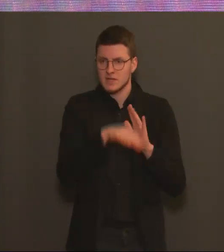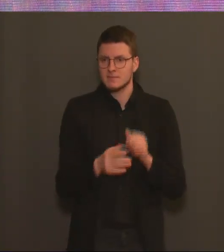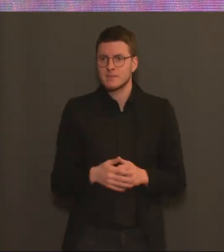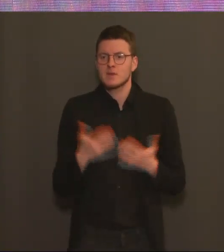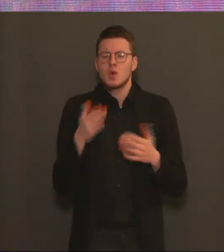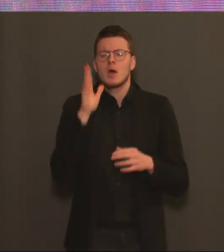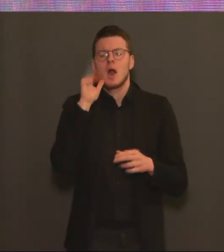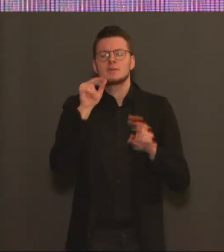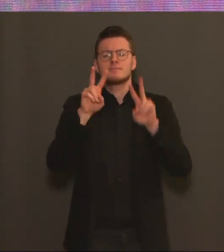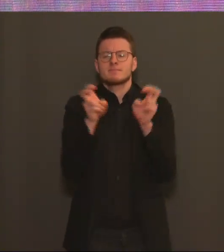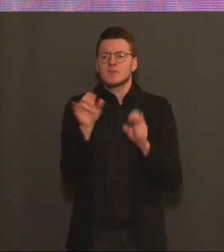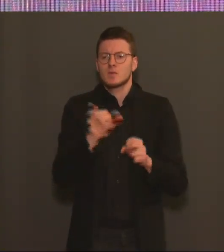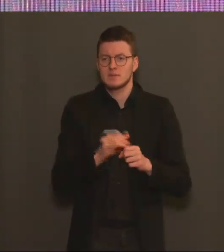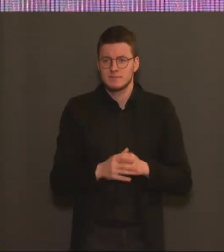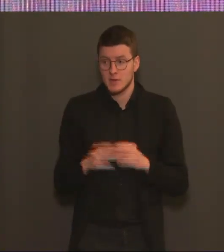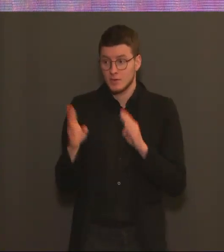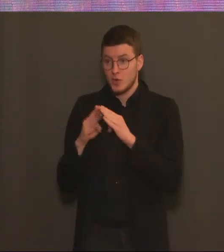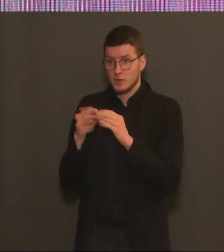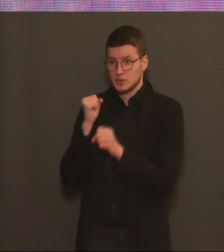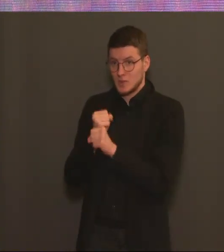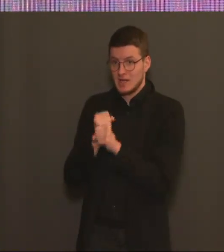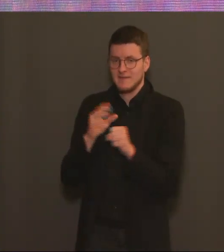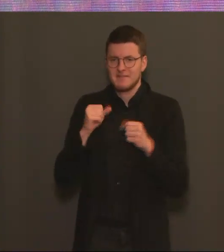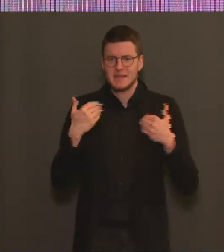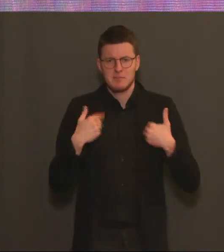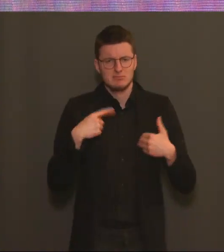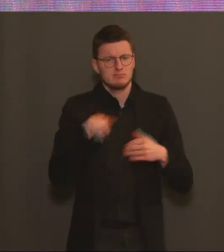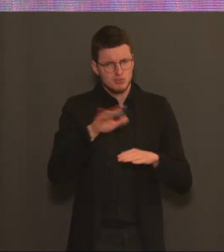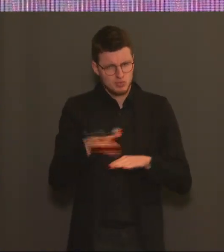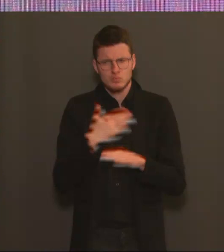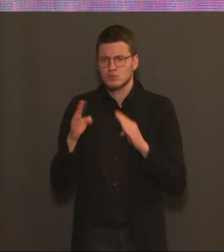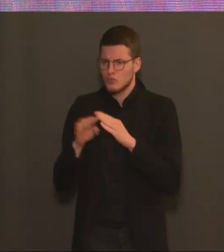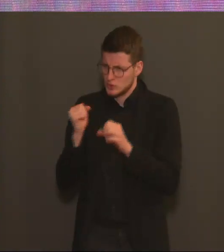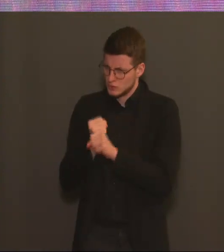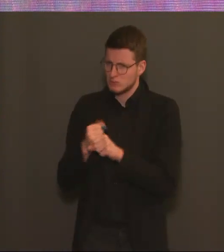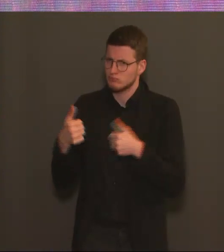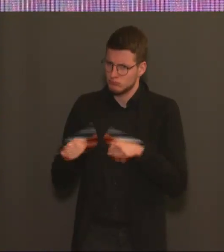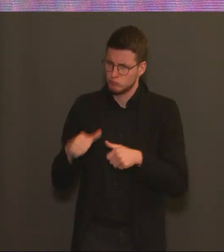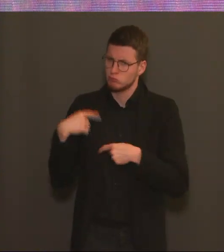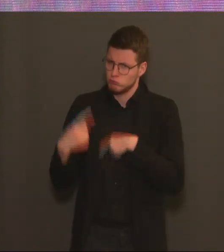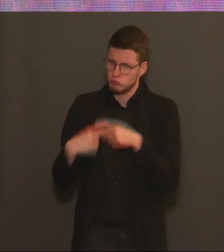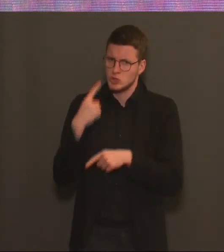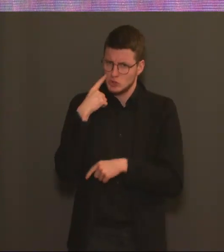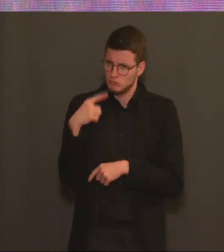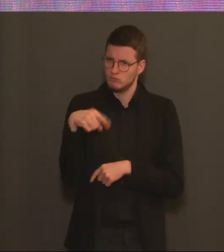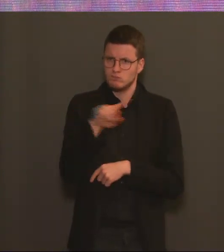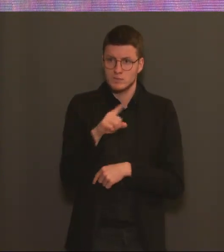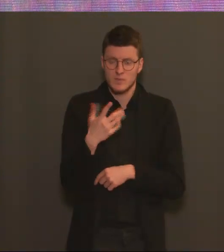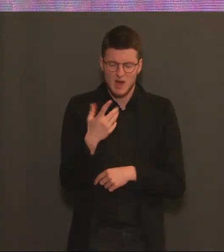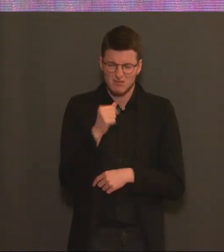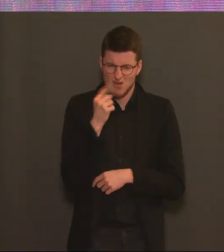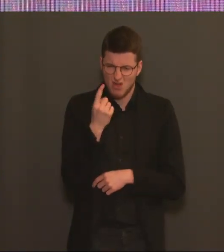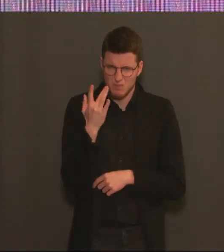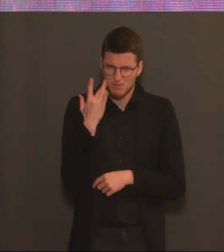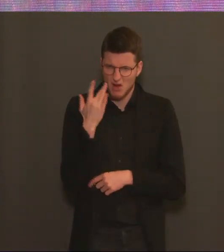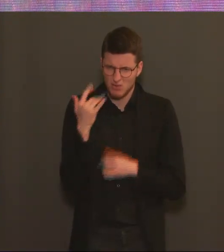Vele mensen werken nog steeds van thuis uit. dat is niet altijd eenvoudig en dat is niet